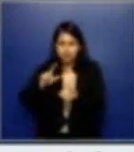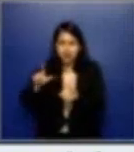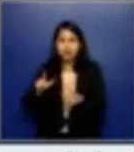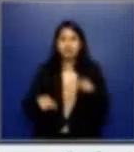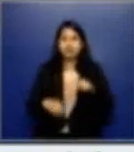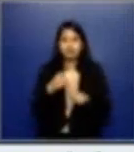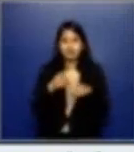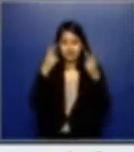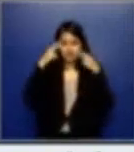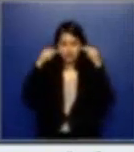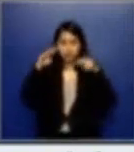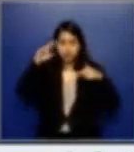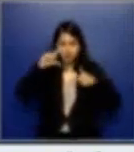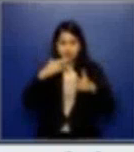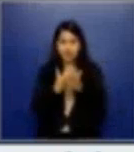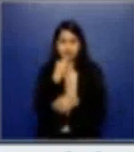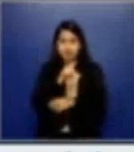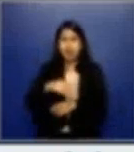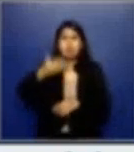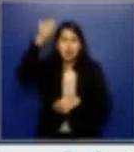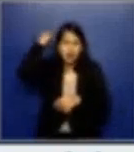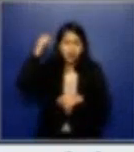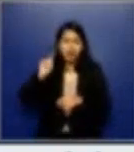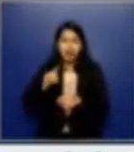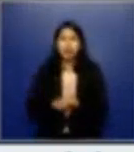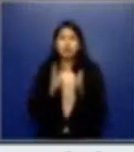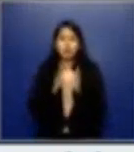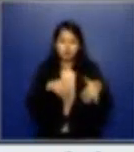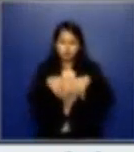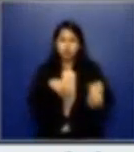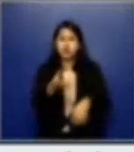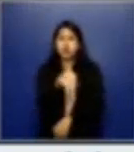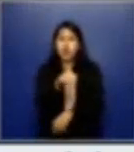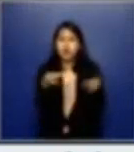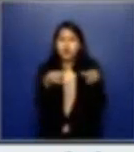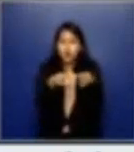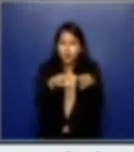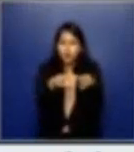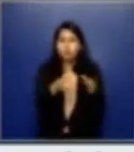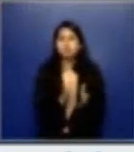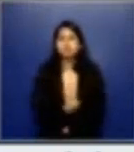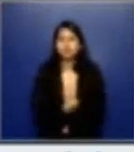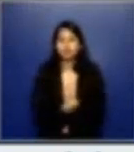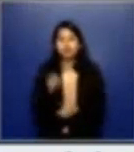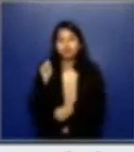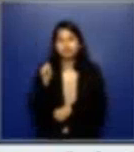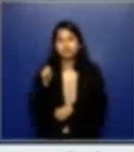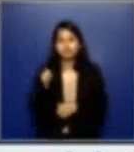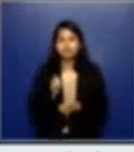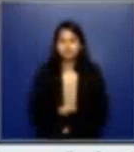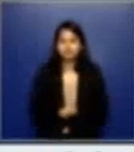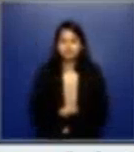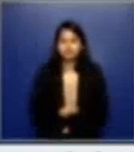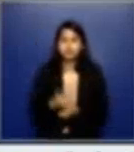านแต่ท่านอาจจะเถียงได้ว่ากรมเมื่อนั้นวันนั้นเนี่ยประชากรมันน้อยฐานเศรษฐกิจเล็กใช่ท